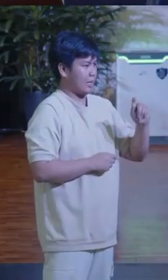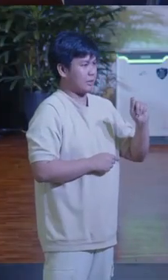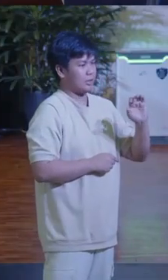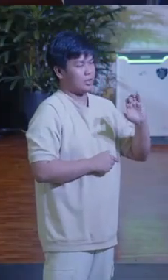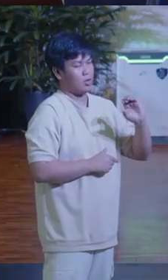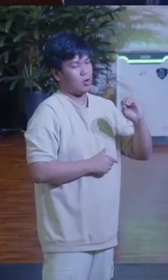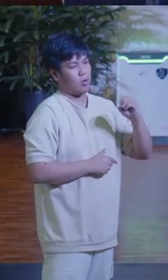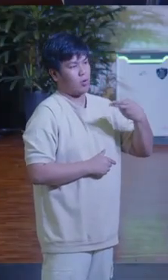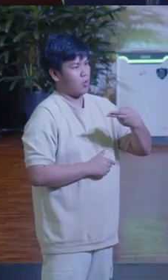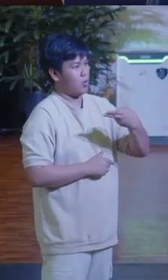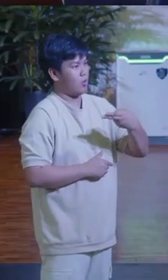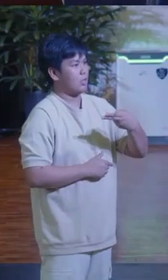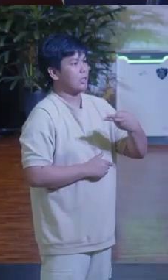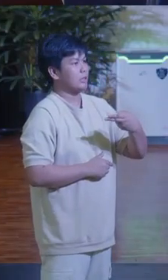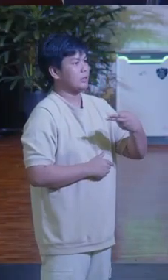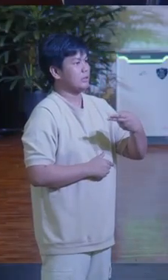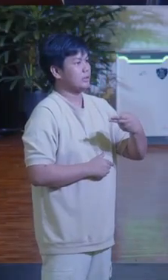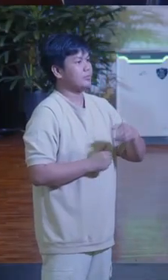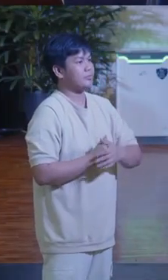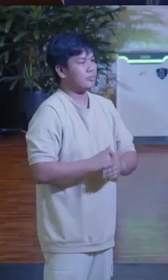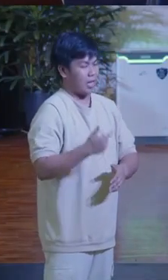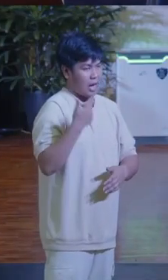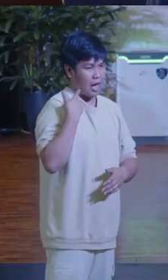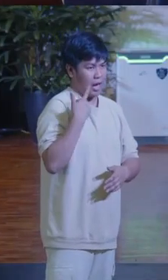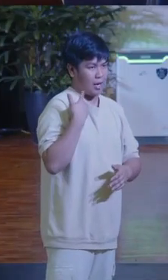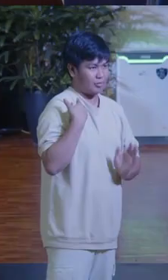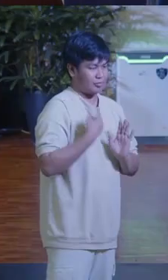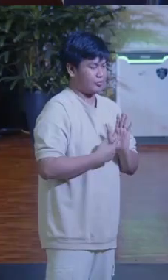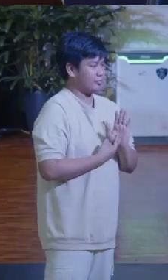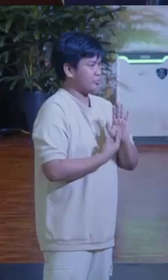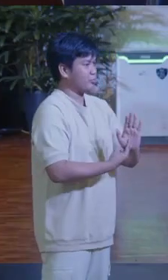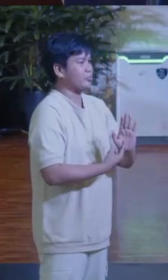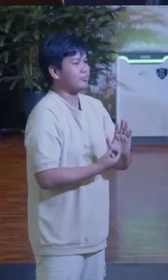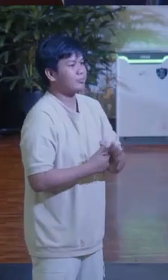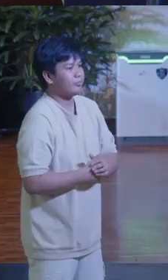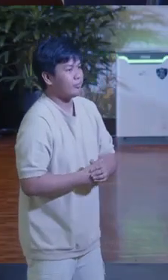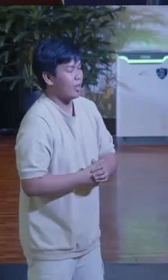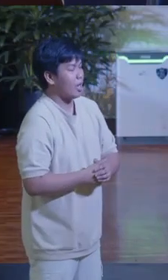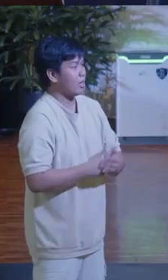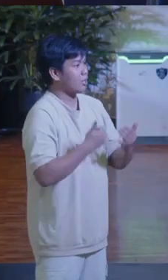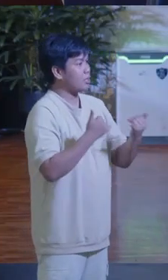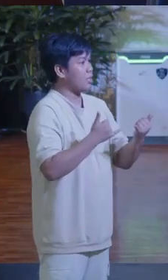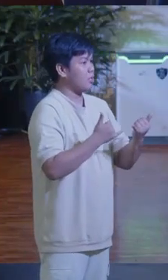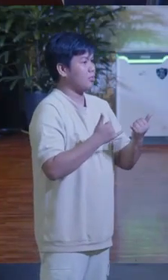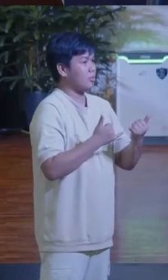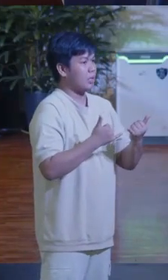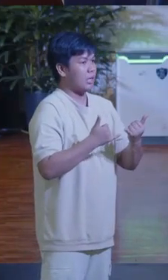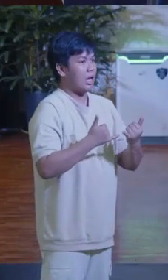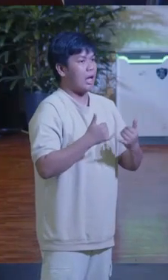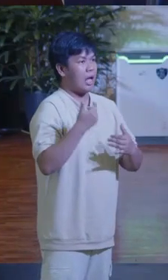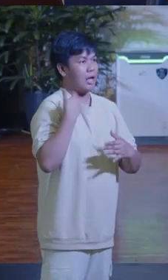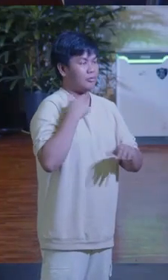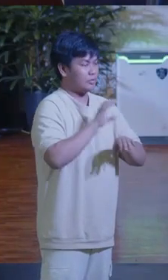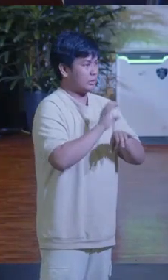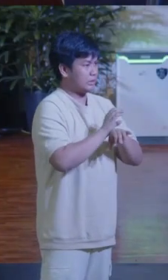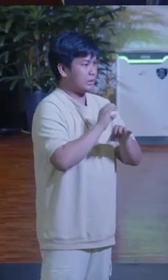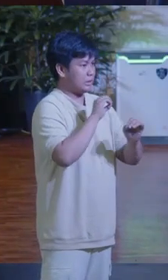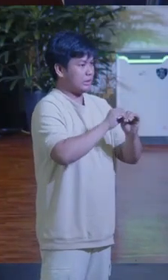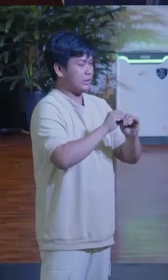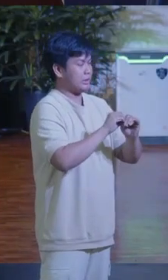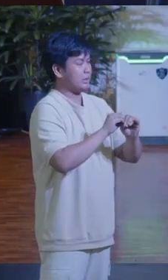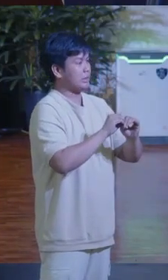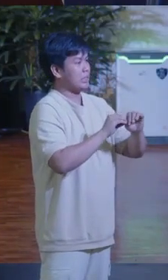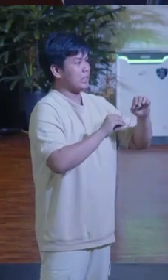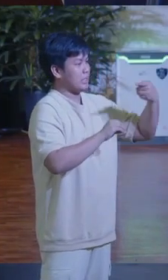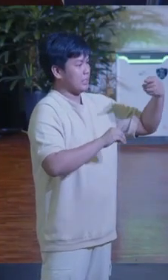nangangaral sa isa pang Antioch sa Pisidia. Yun po ay isa sa mga churches of Galatia.